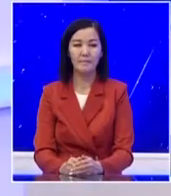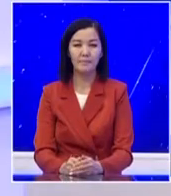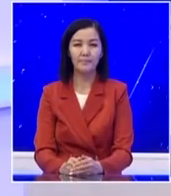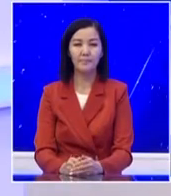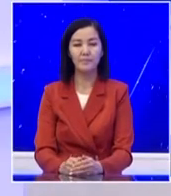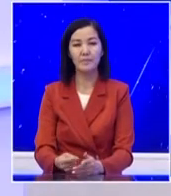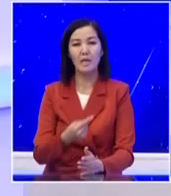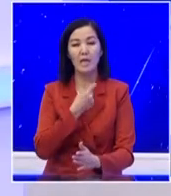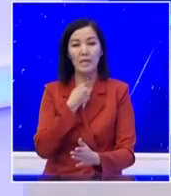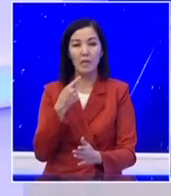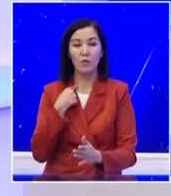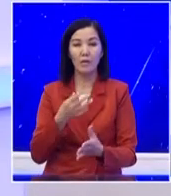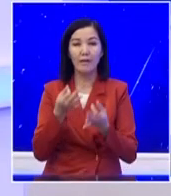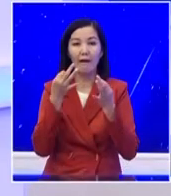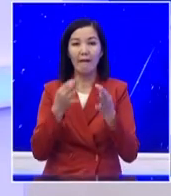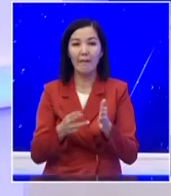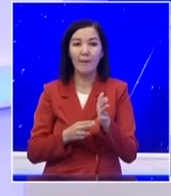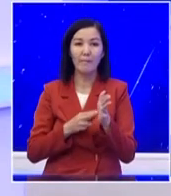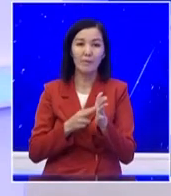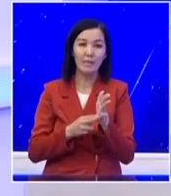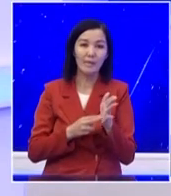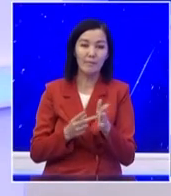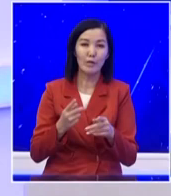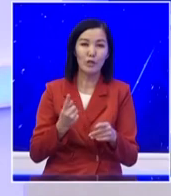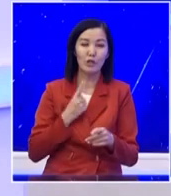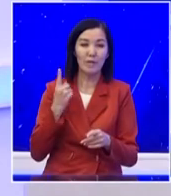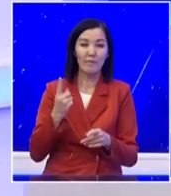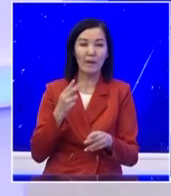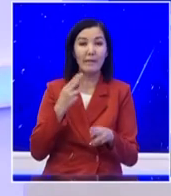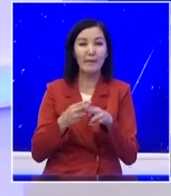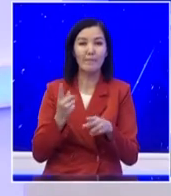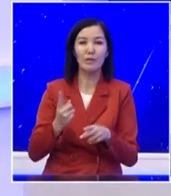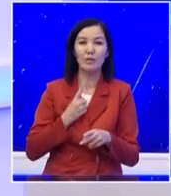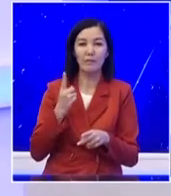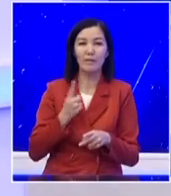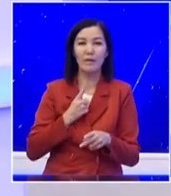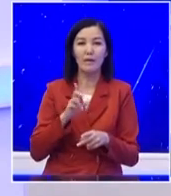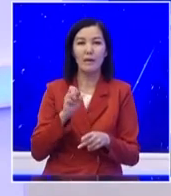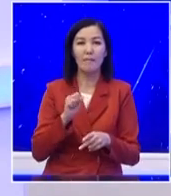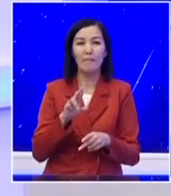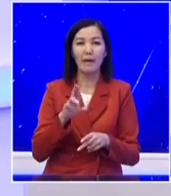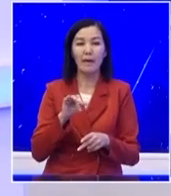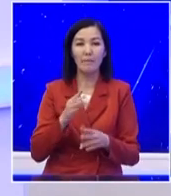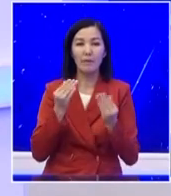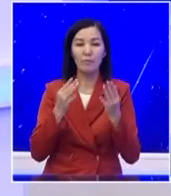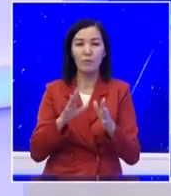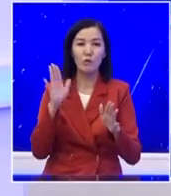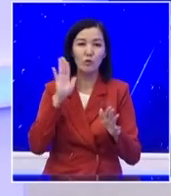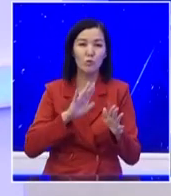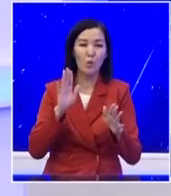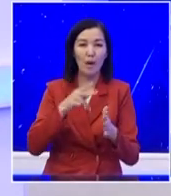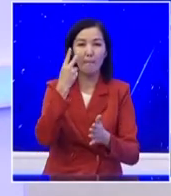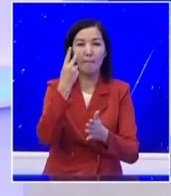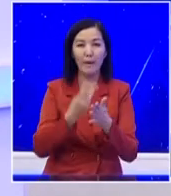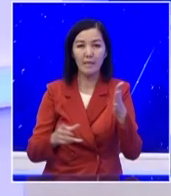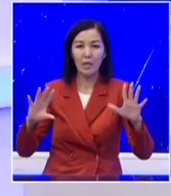Ерлік білекте емес, жүректе. Талдықорғанды қарапайым темір шебері Ержан Баяхметов бүгін суға батқандарды құтқарған үшін медальмен